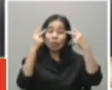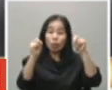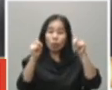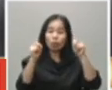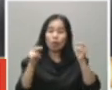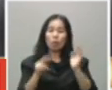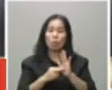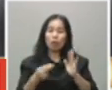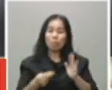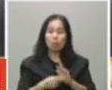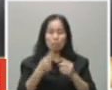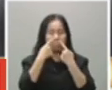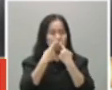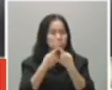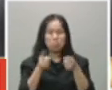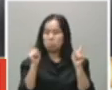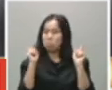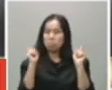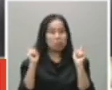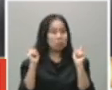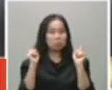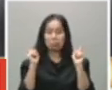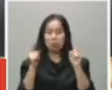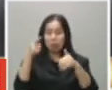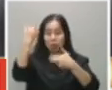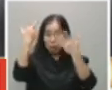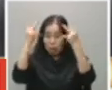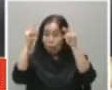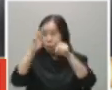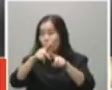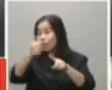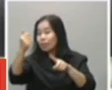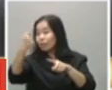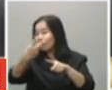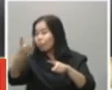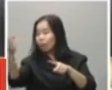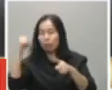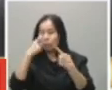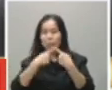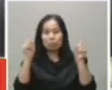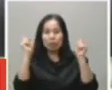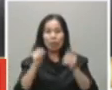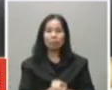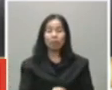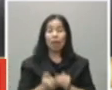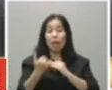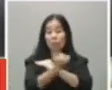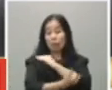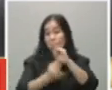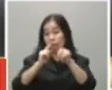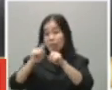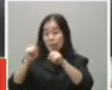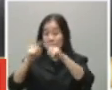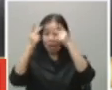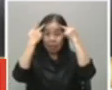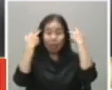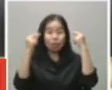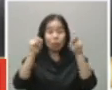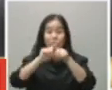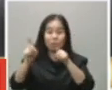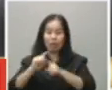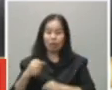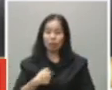ยก็คือไม่เหมือนรัฐมนตรีคนไหนในโลกครับนายกรัฐมนตรีประเทศไหนก็แล้วแต่ครับเขาไม่ไปนั่งหัวโ